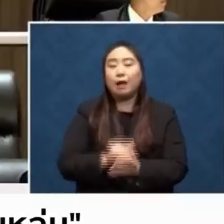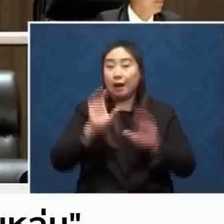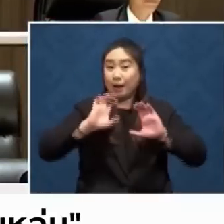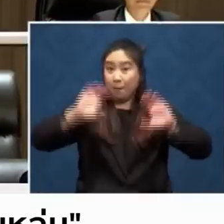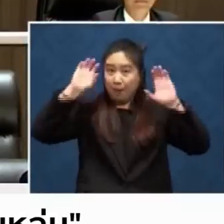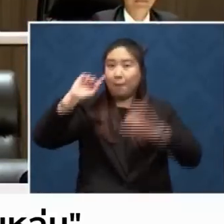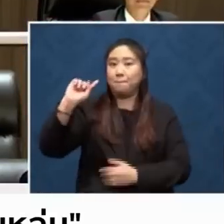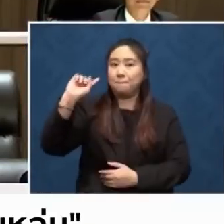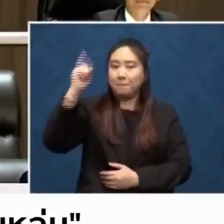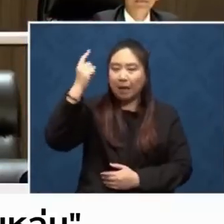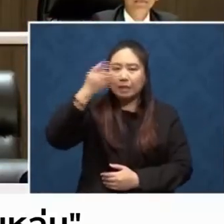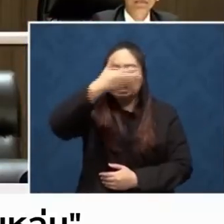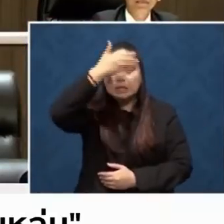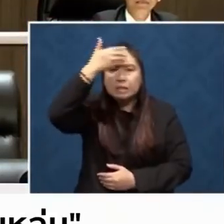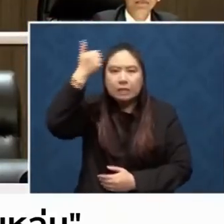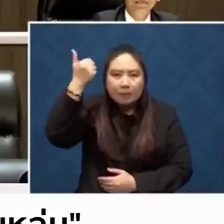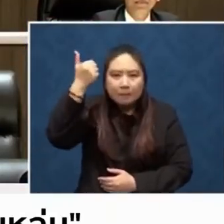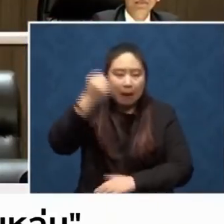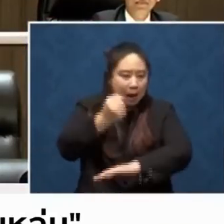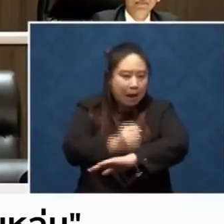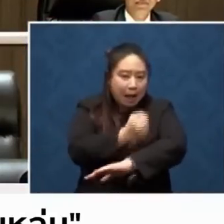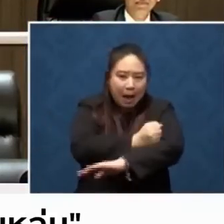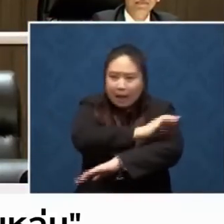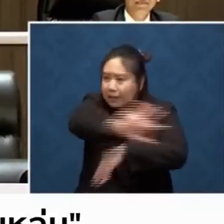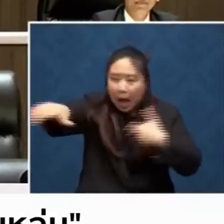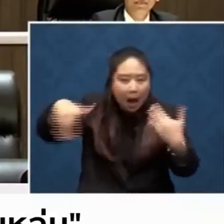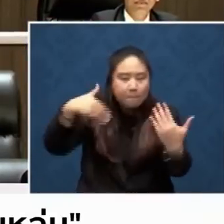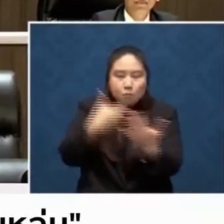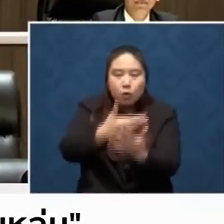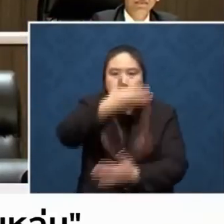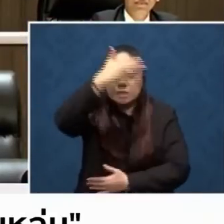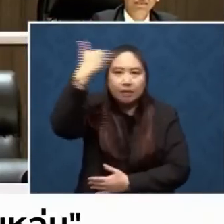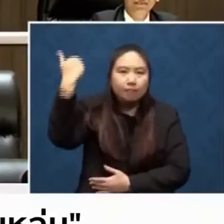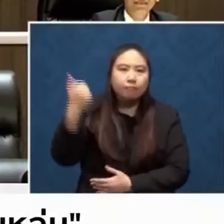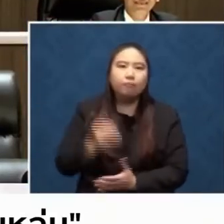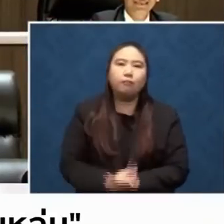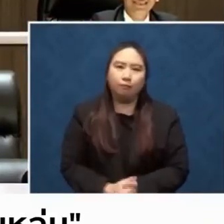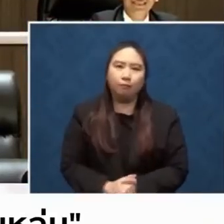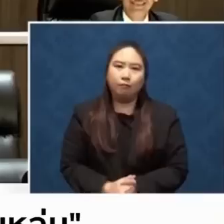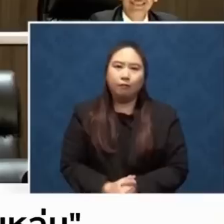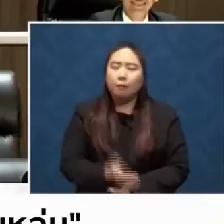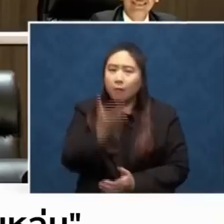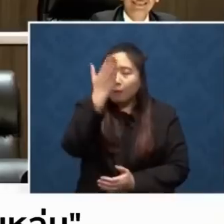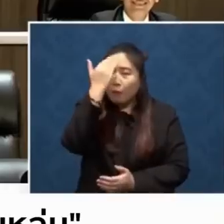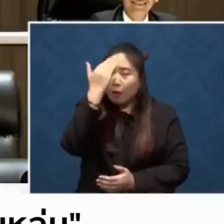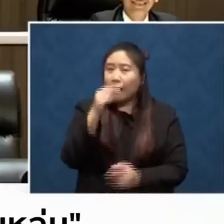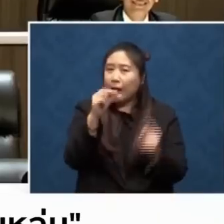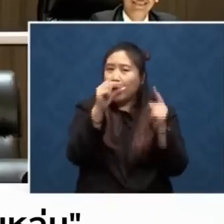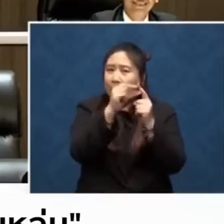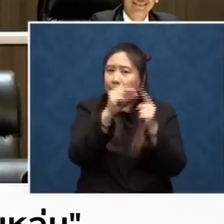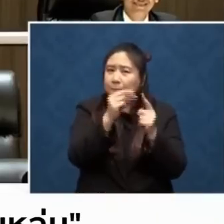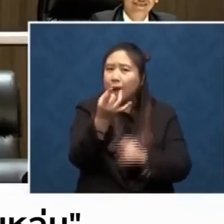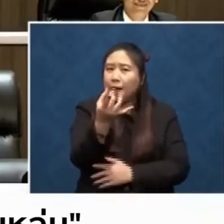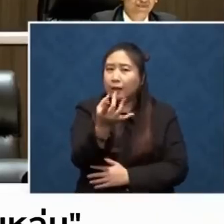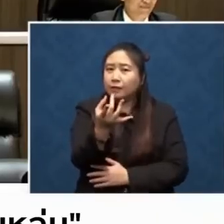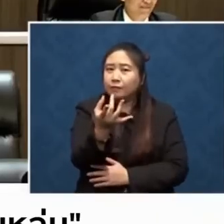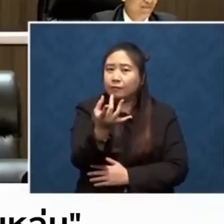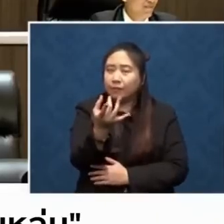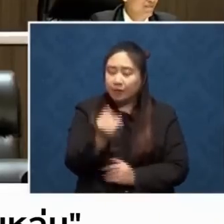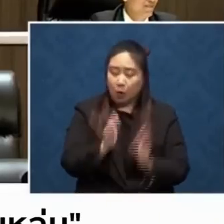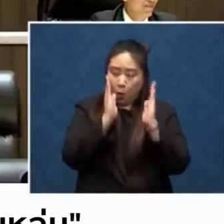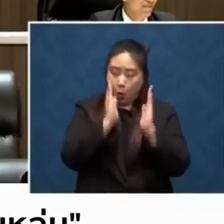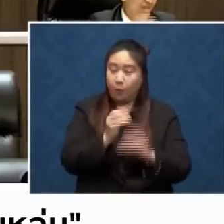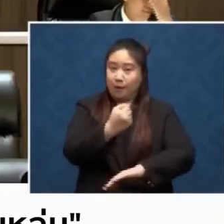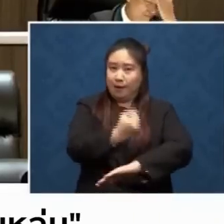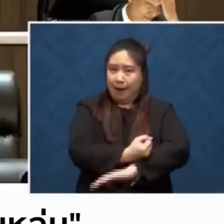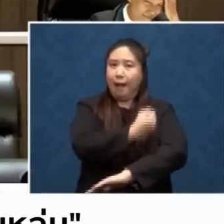หรือการเปิดรับแรงงานต่างด้าวมีความแตกต่างอะไรกับสิ่งที่รัฐบาลที่ผ่านมาทำซึ่งเคยบอกว่าที่ผ่านมายังเคยบอก